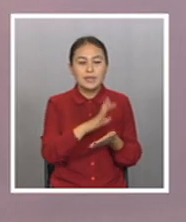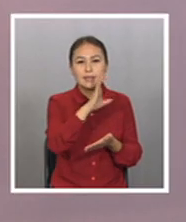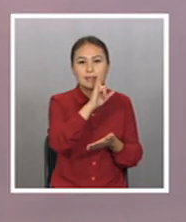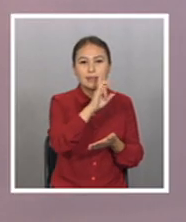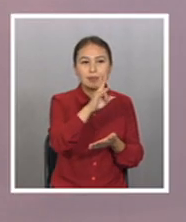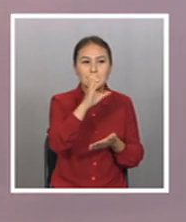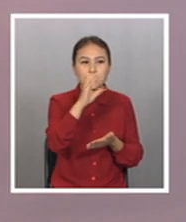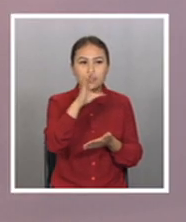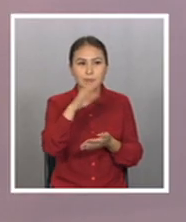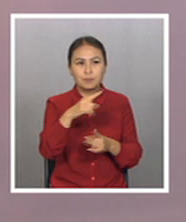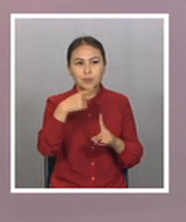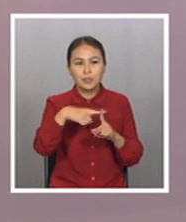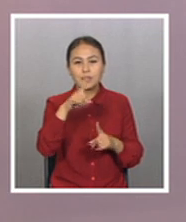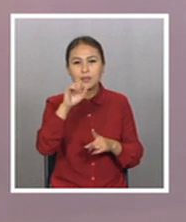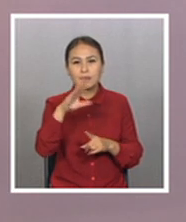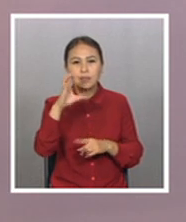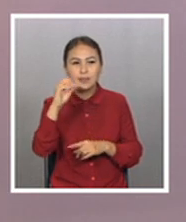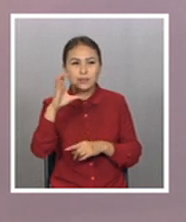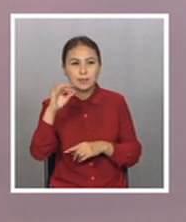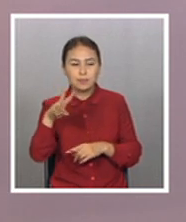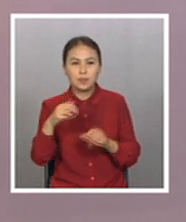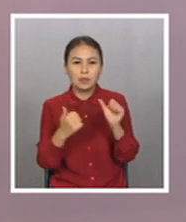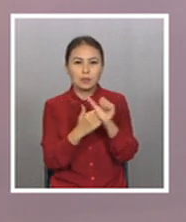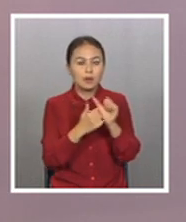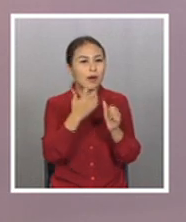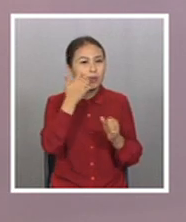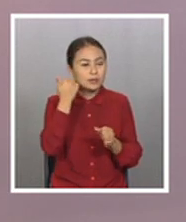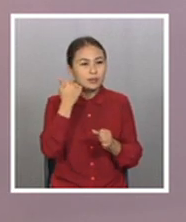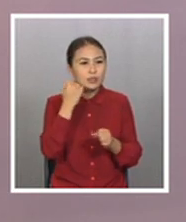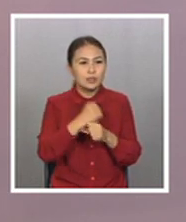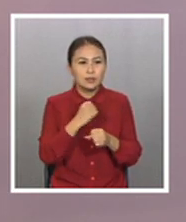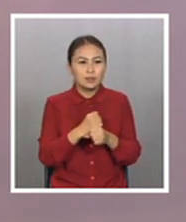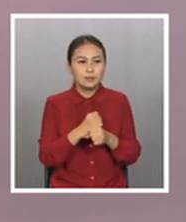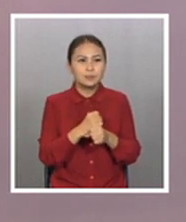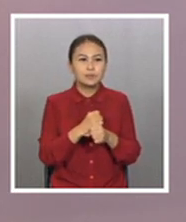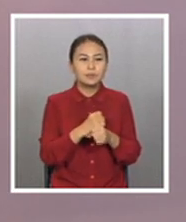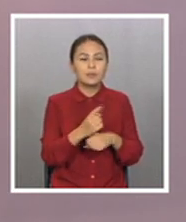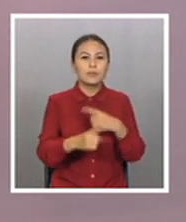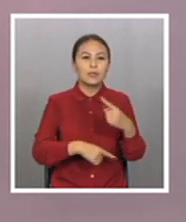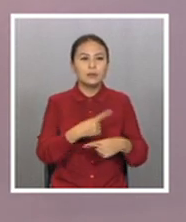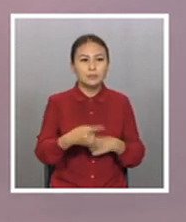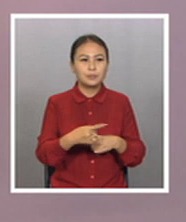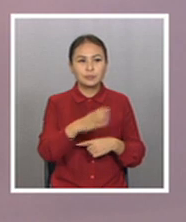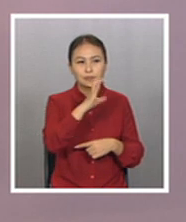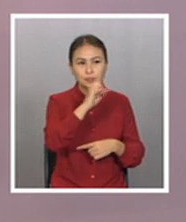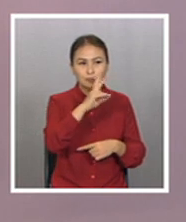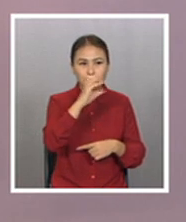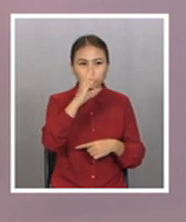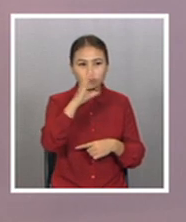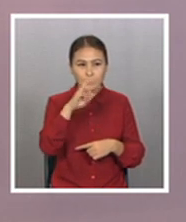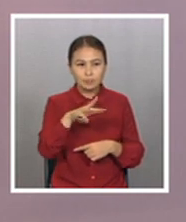есіммен зат есімнің тіркесу арқылы жасалады екен. Келесі, сан